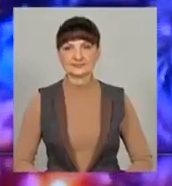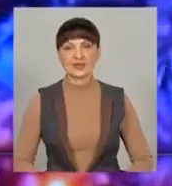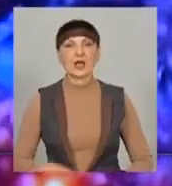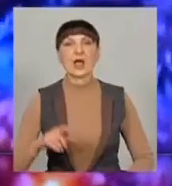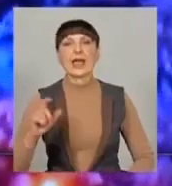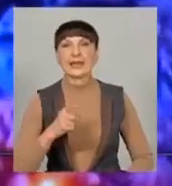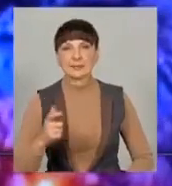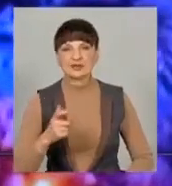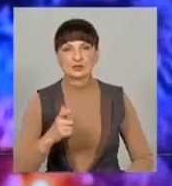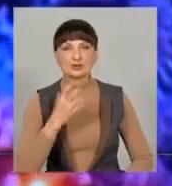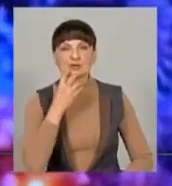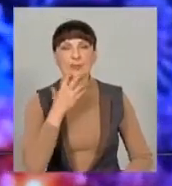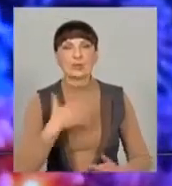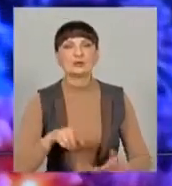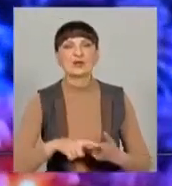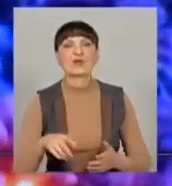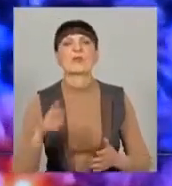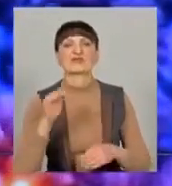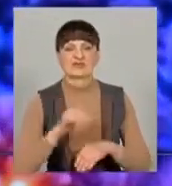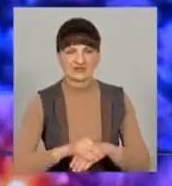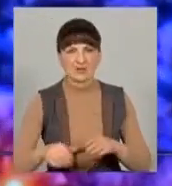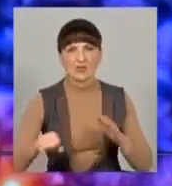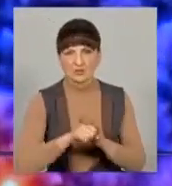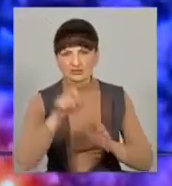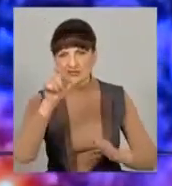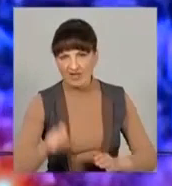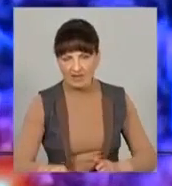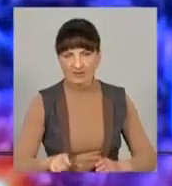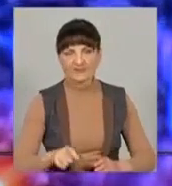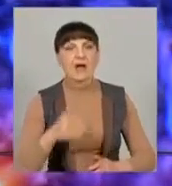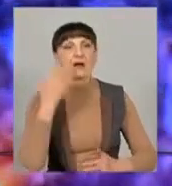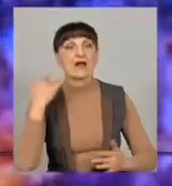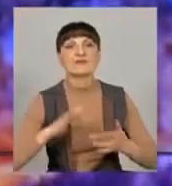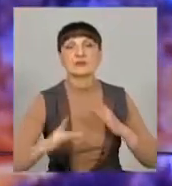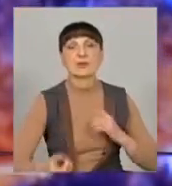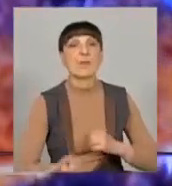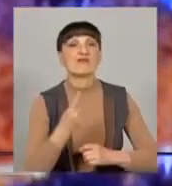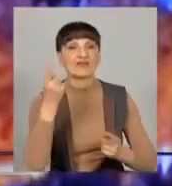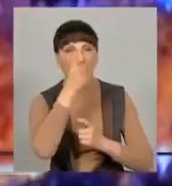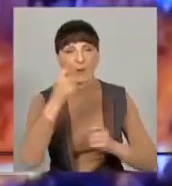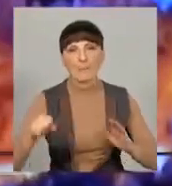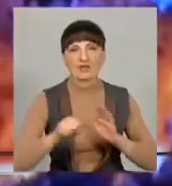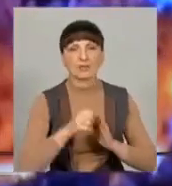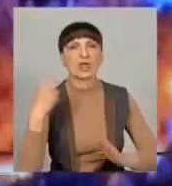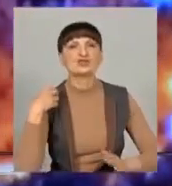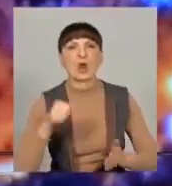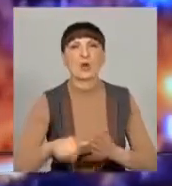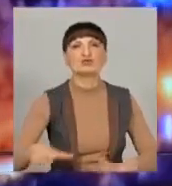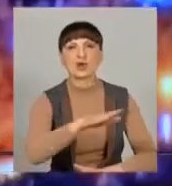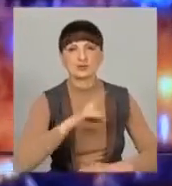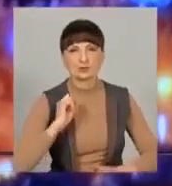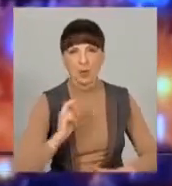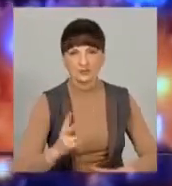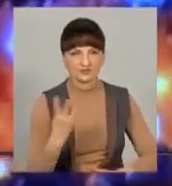В Акибасту с Теплоэнерго подтвердили гибель сотрудника ТЭЦ. Ранее в соцсетях появилась информация о якобы погибшем начальнике участка.